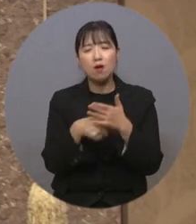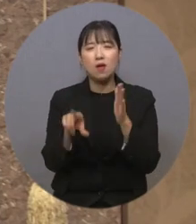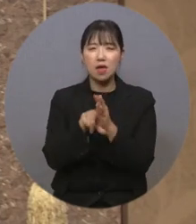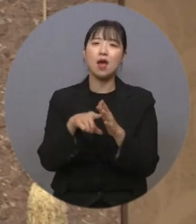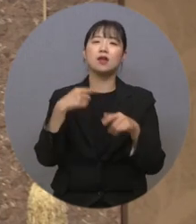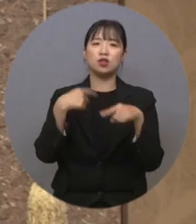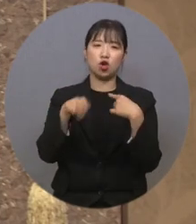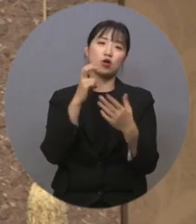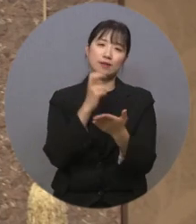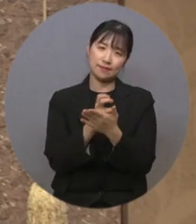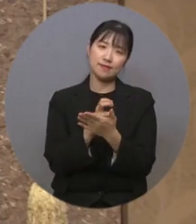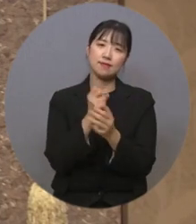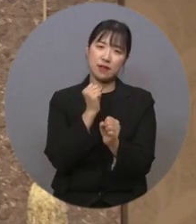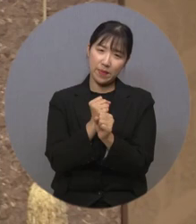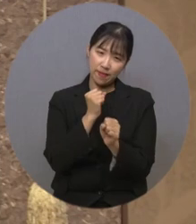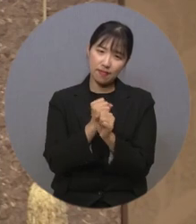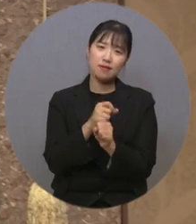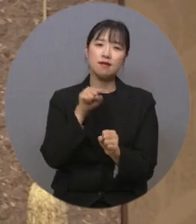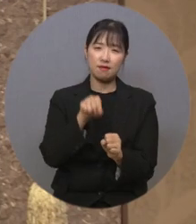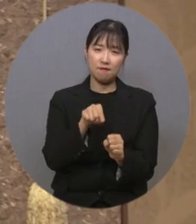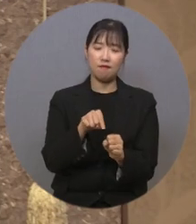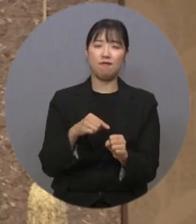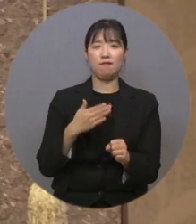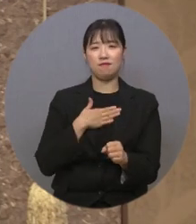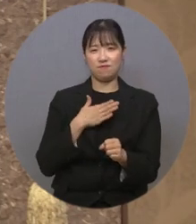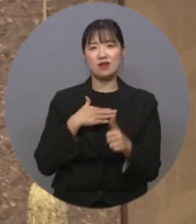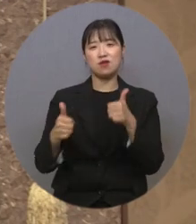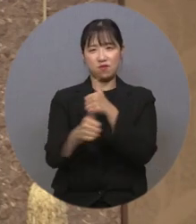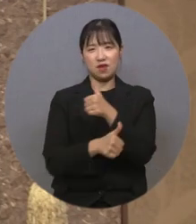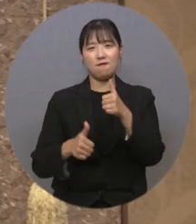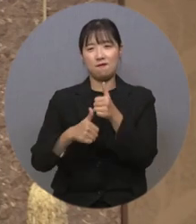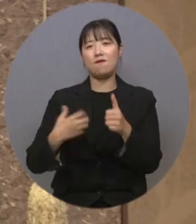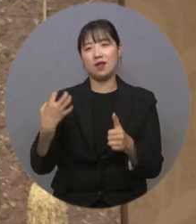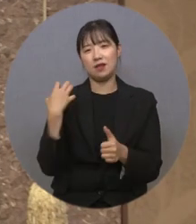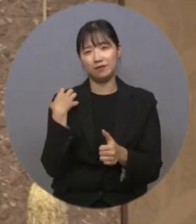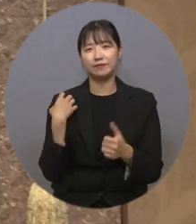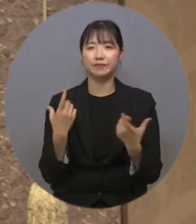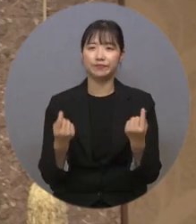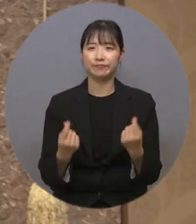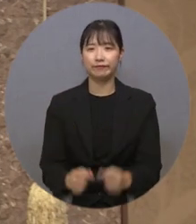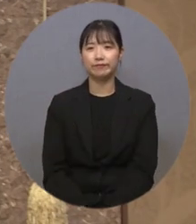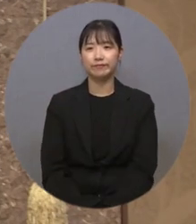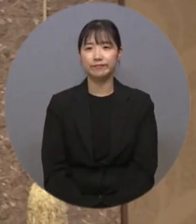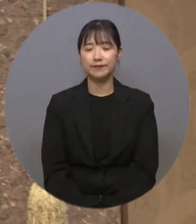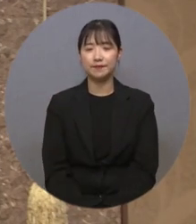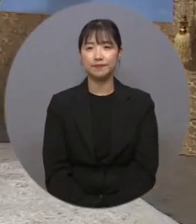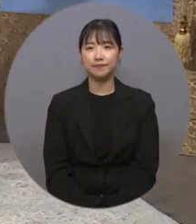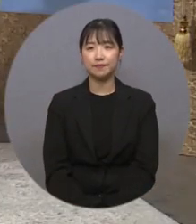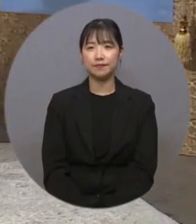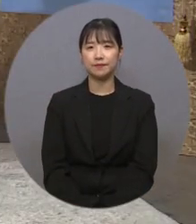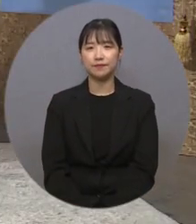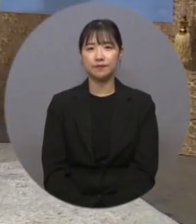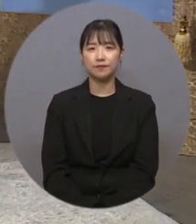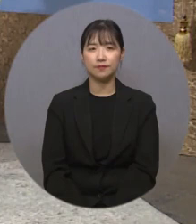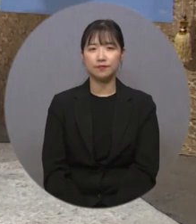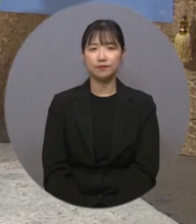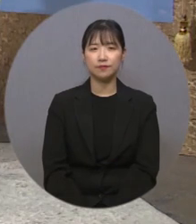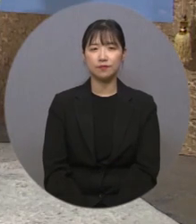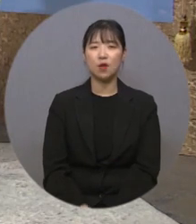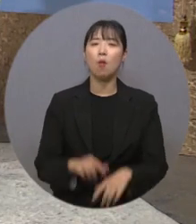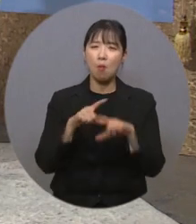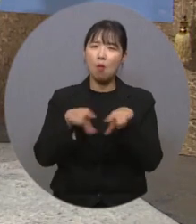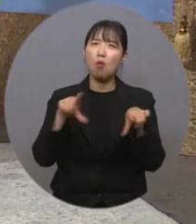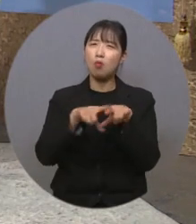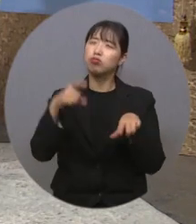가지 정책을 하는 것들이 저희 안전행정위원회의 소관 업무가 되겠습니다. 사실 이제